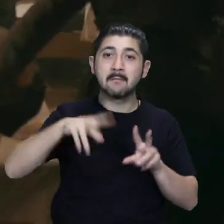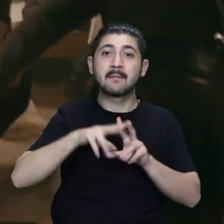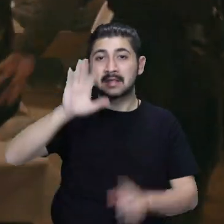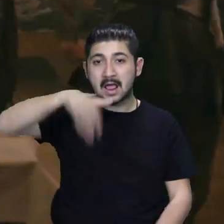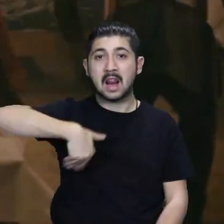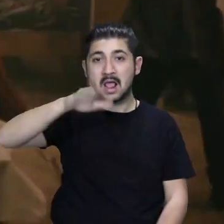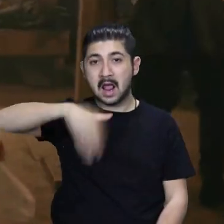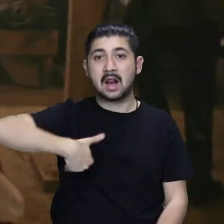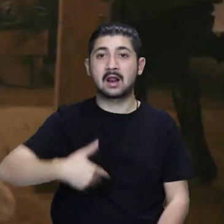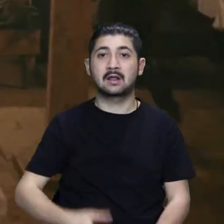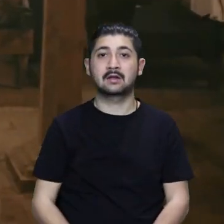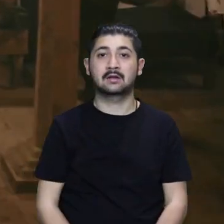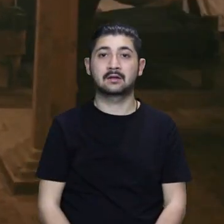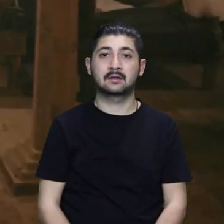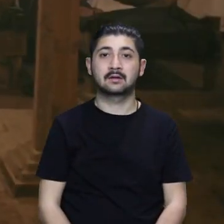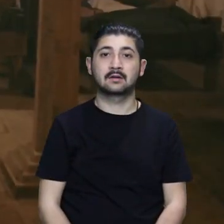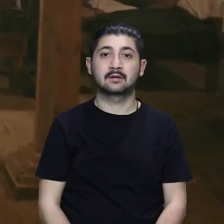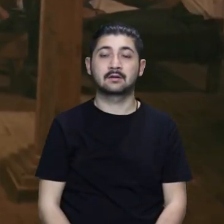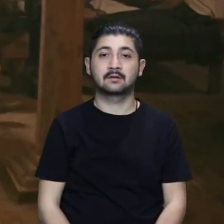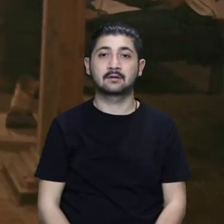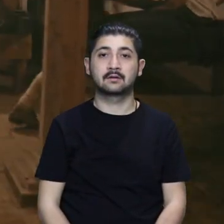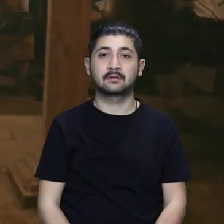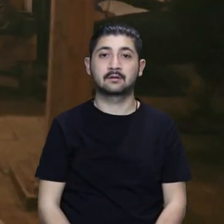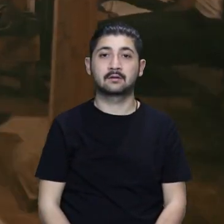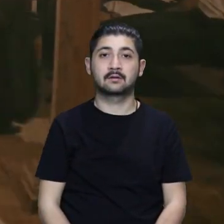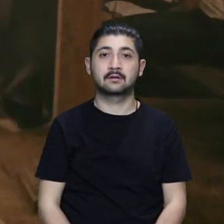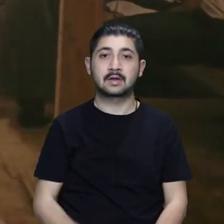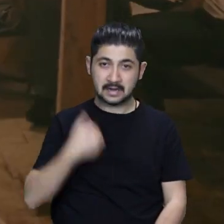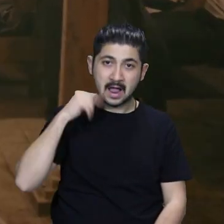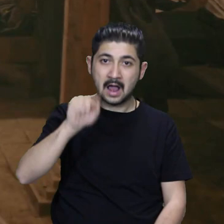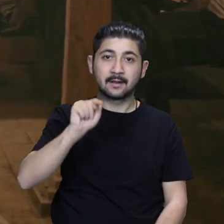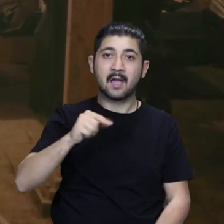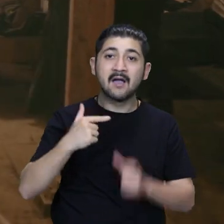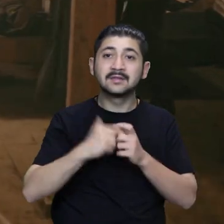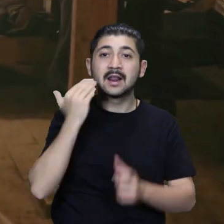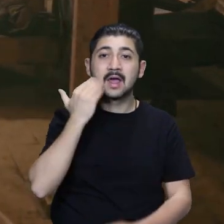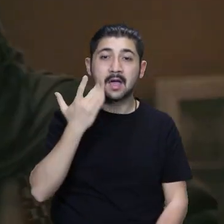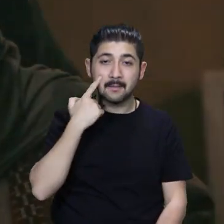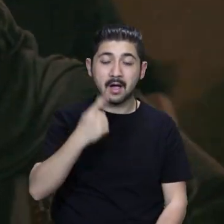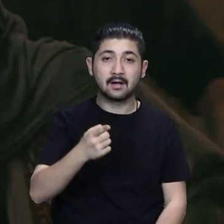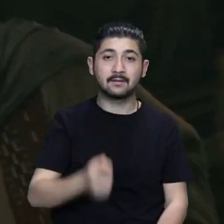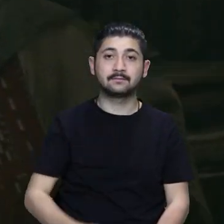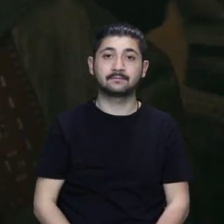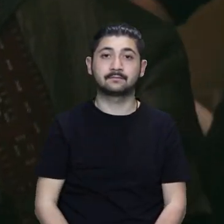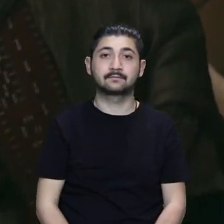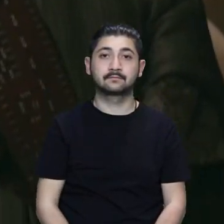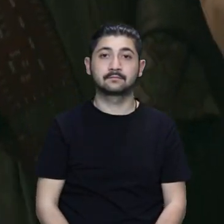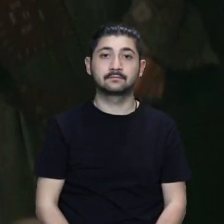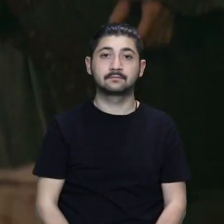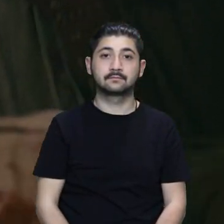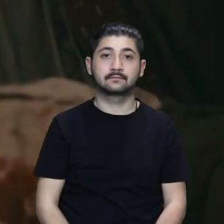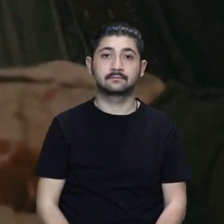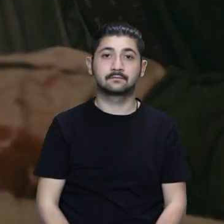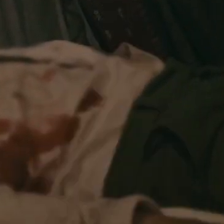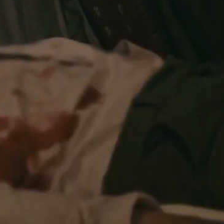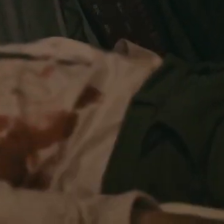gelin. Mehmetler yanına koştular. Geldim. Sanine. Geldim. Gözleri açık halde